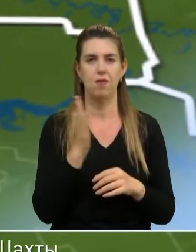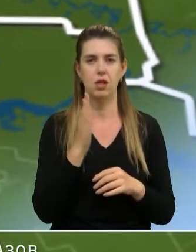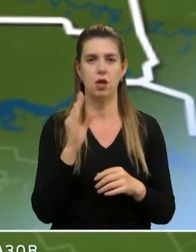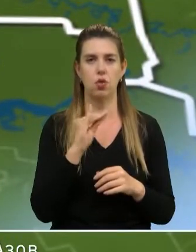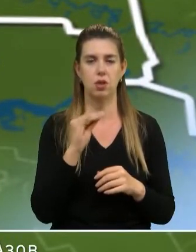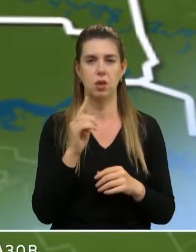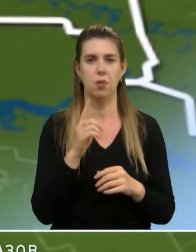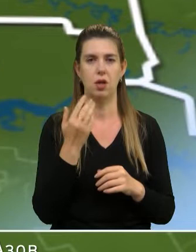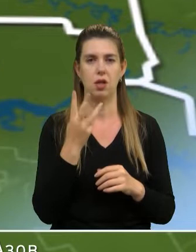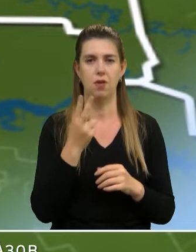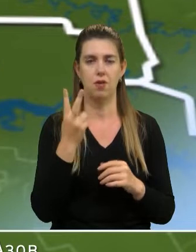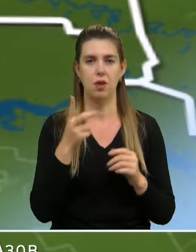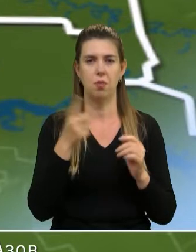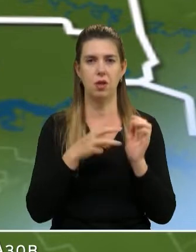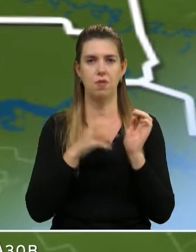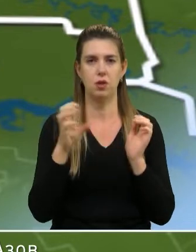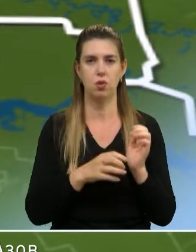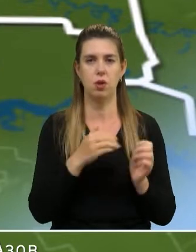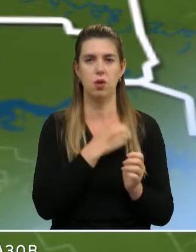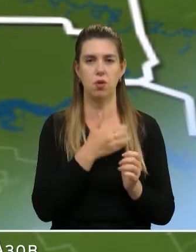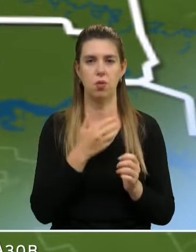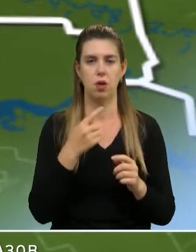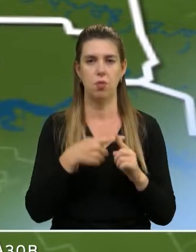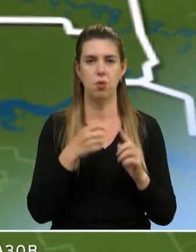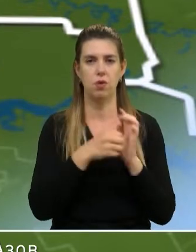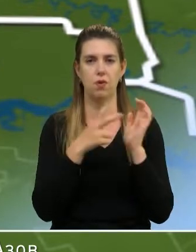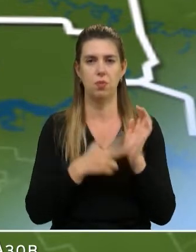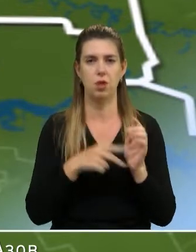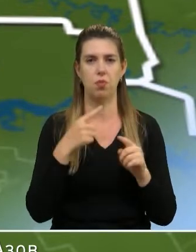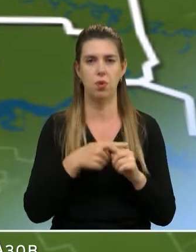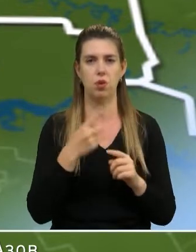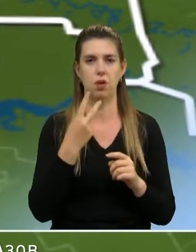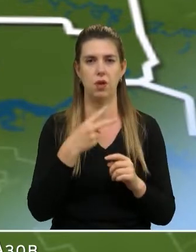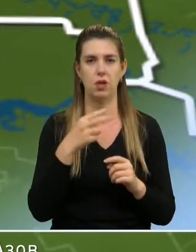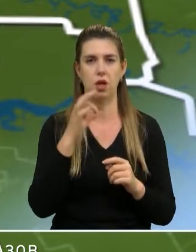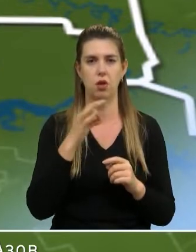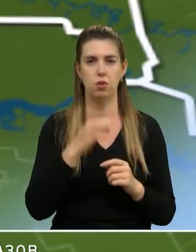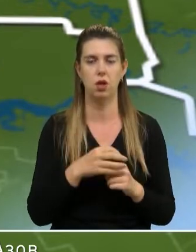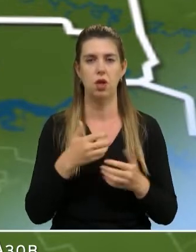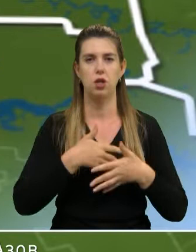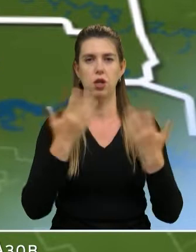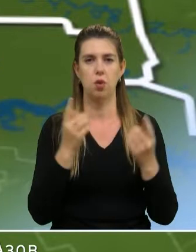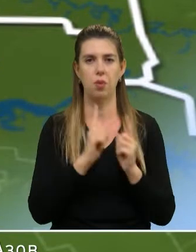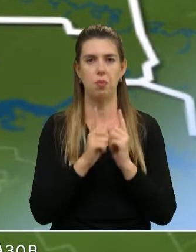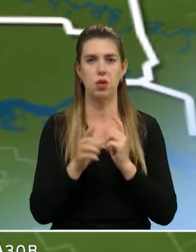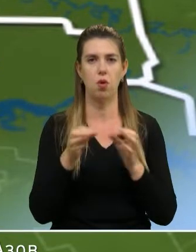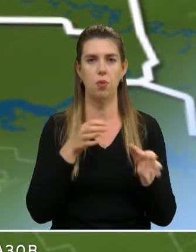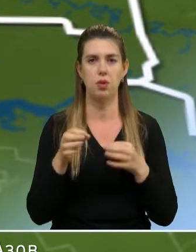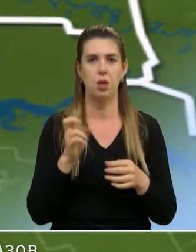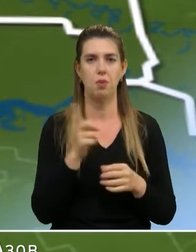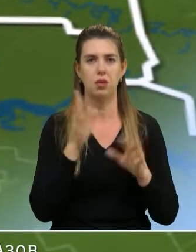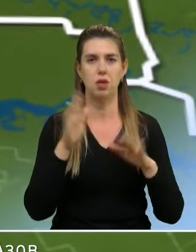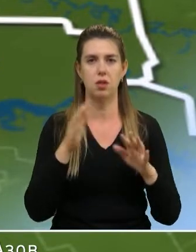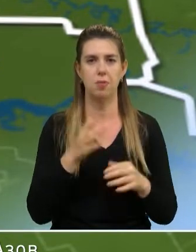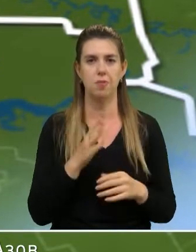юго-западный 2,7 метров в секунду. Температура воздуха плюс 18, плюс 20 градусов. Днем переменная облачность и без